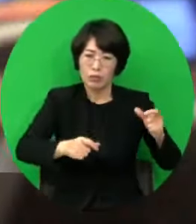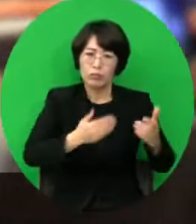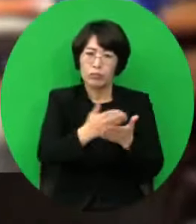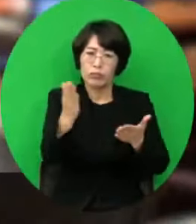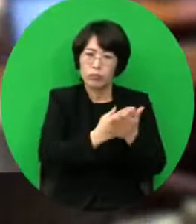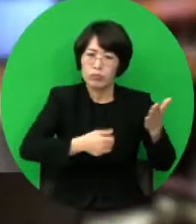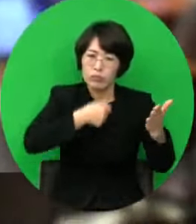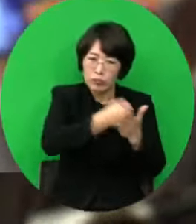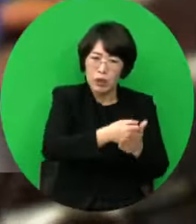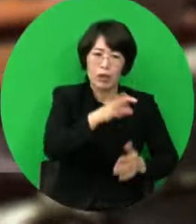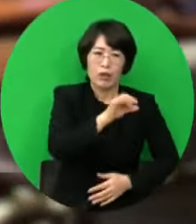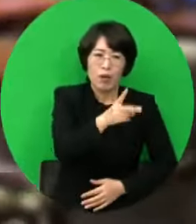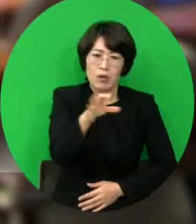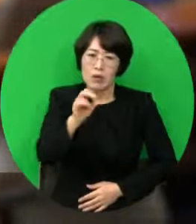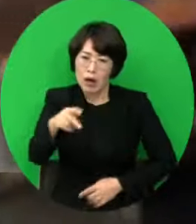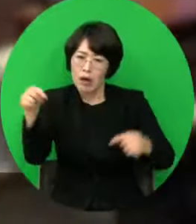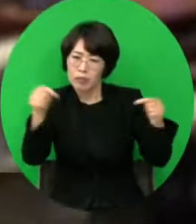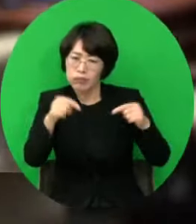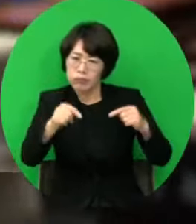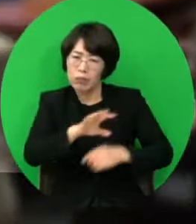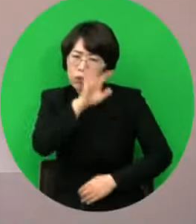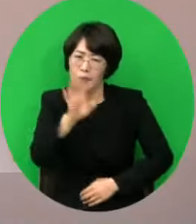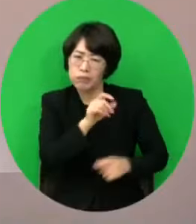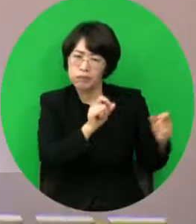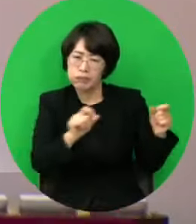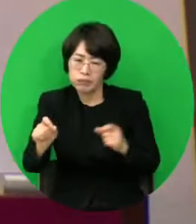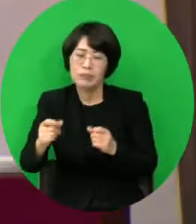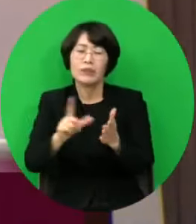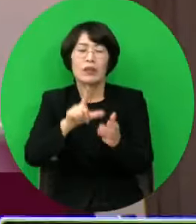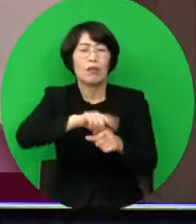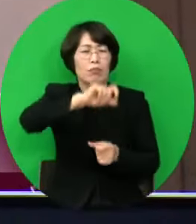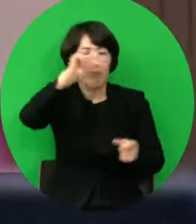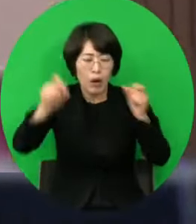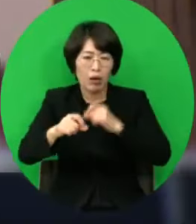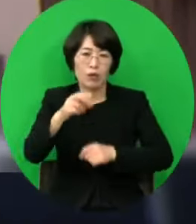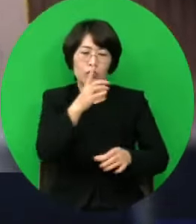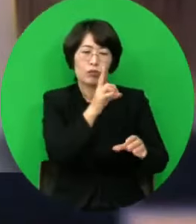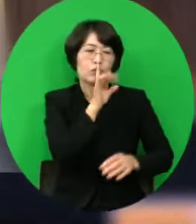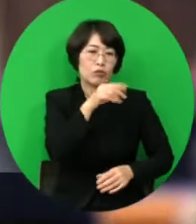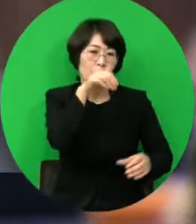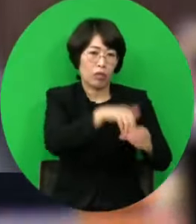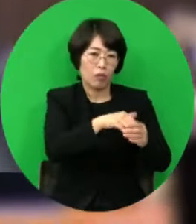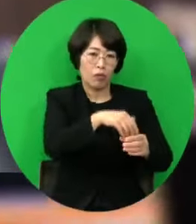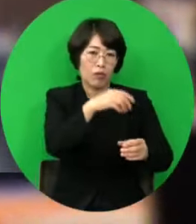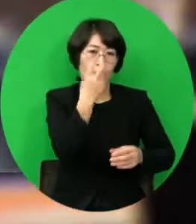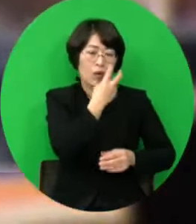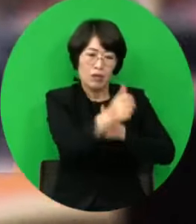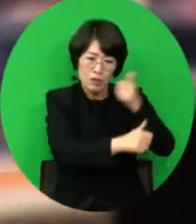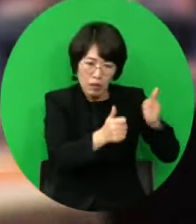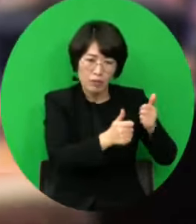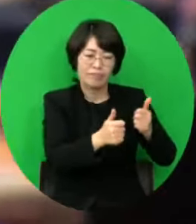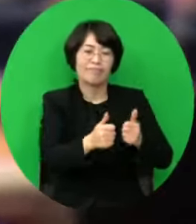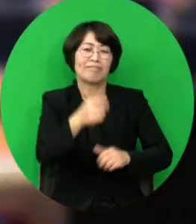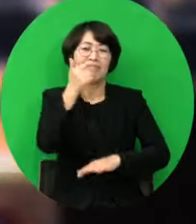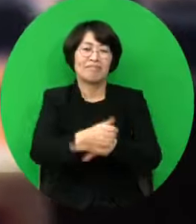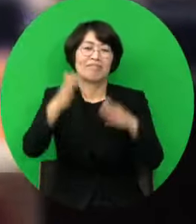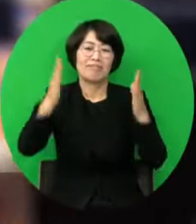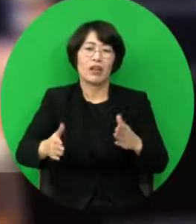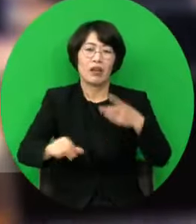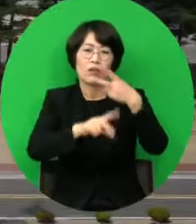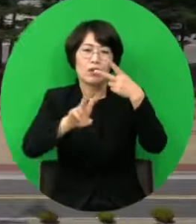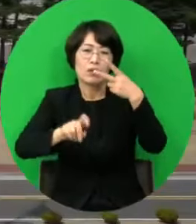놓고여 협상이 공전을 듭 면 중앙선관위가 데드라인으로 제시한 2월 21일을 이미